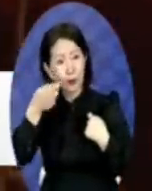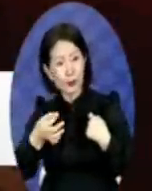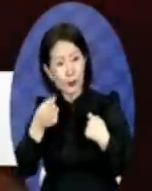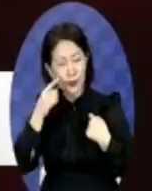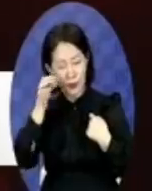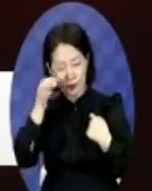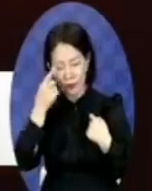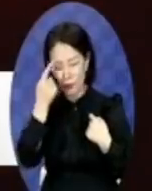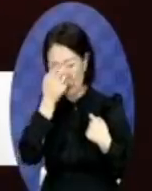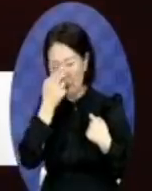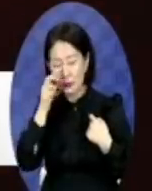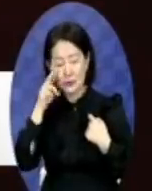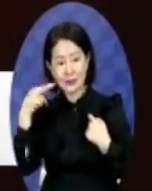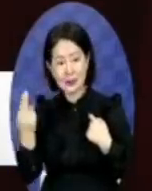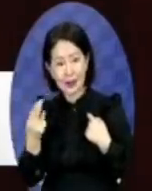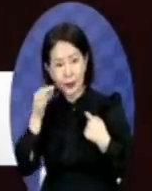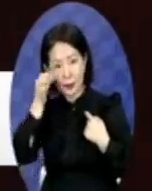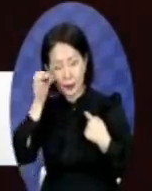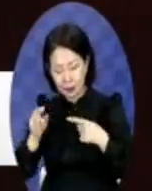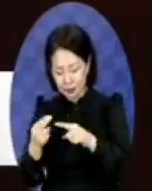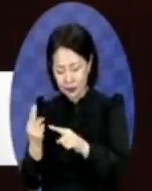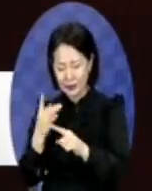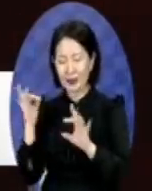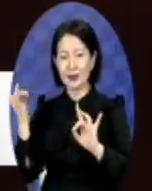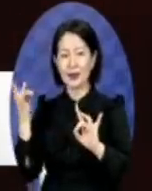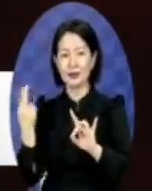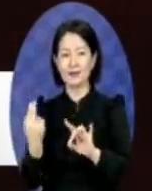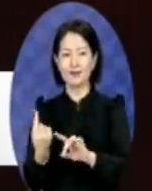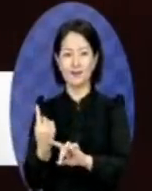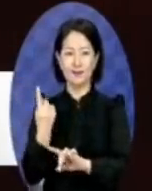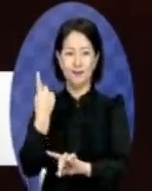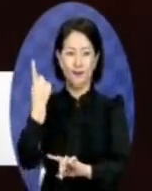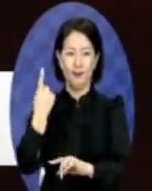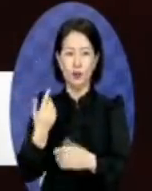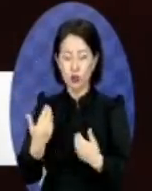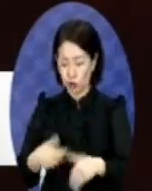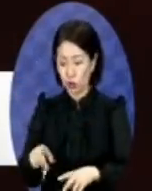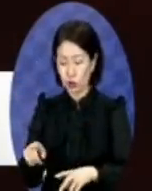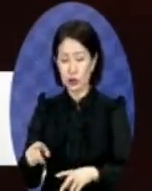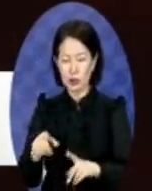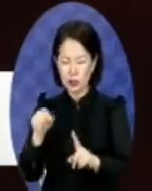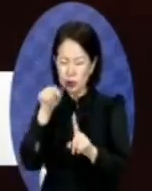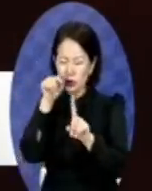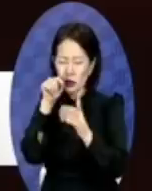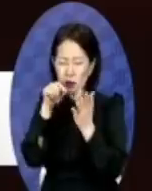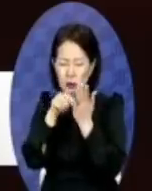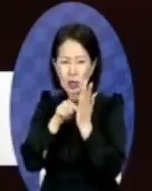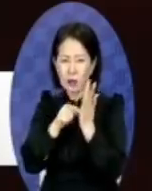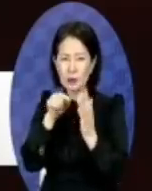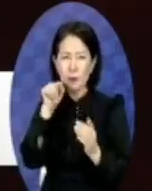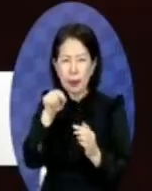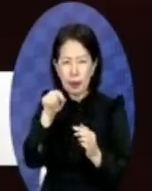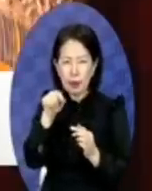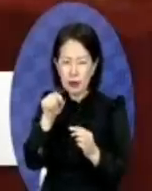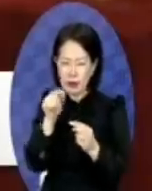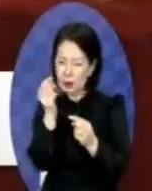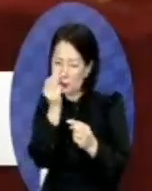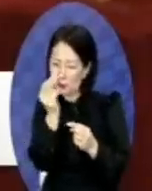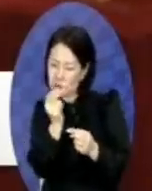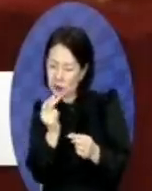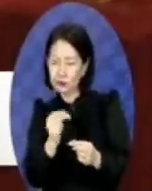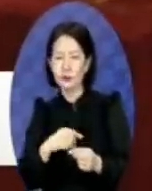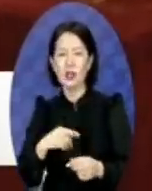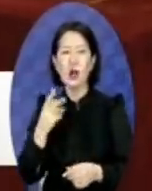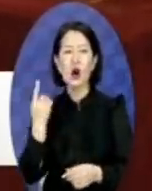дарих бурхан мэндэлсэн гэдэг эртний домог бий. Энэ бурханы тэгийг 1680 оны үед өндөргийн занавзар үтээсэн